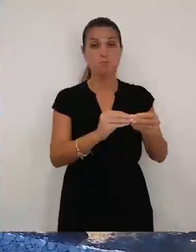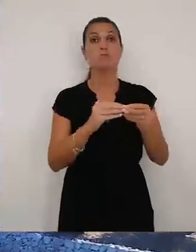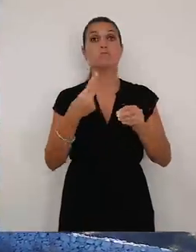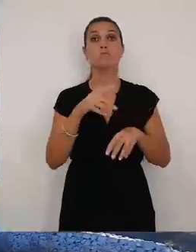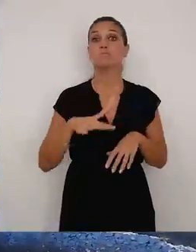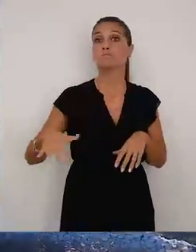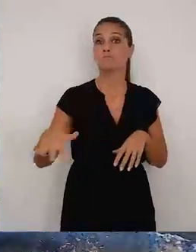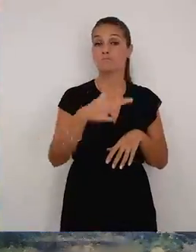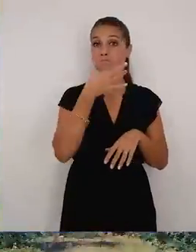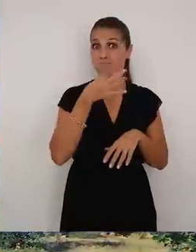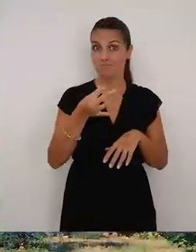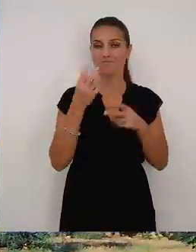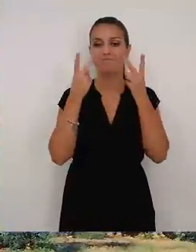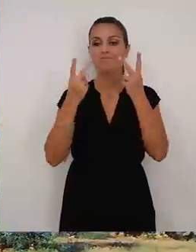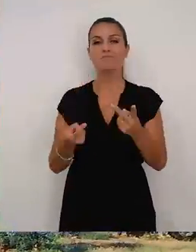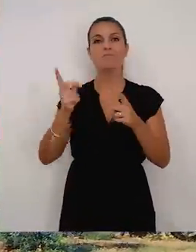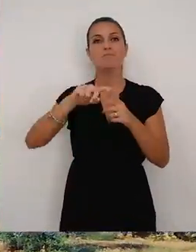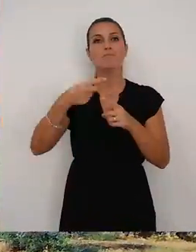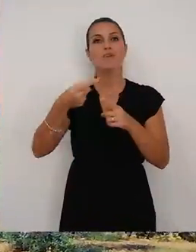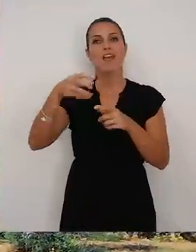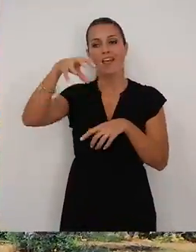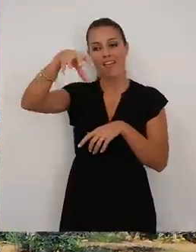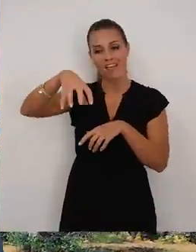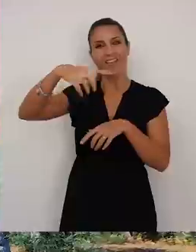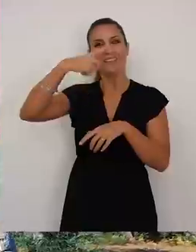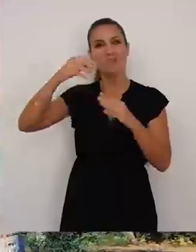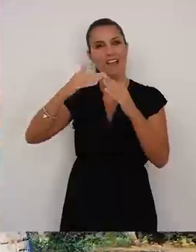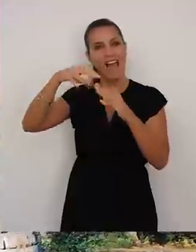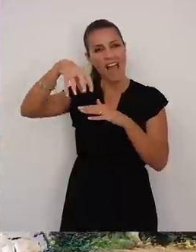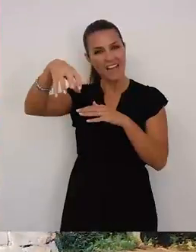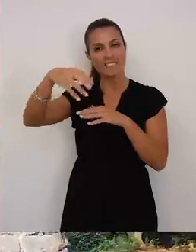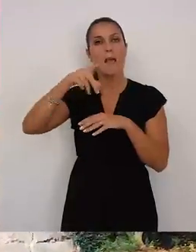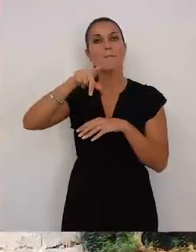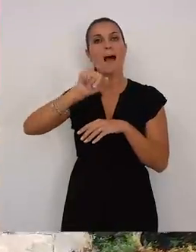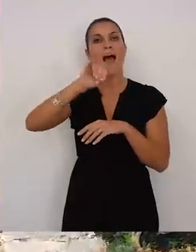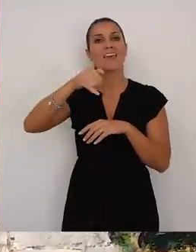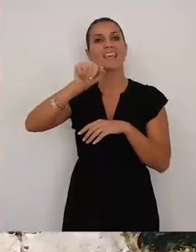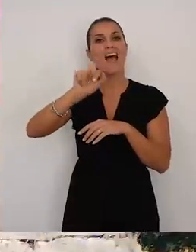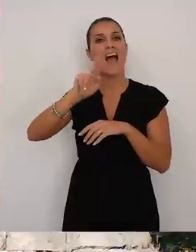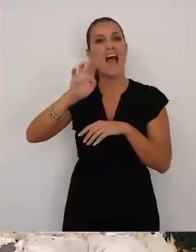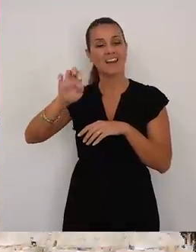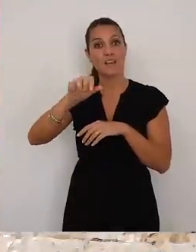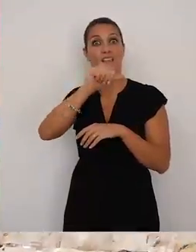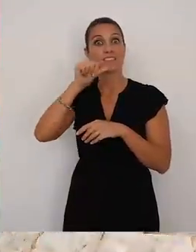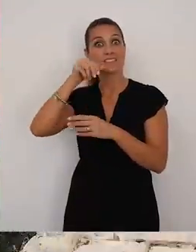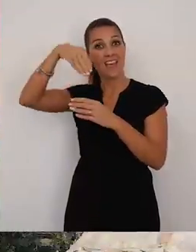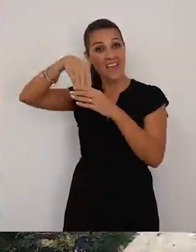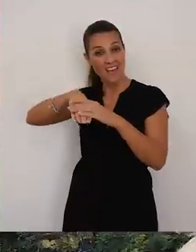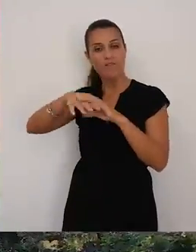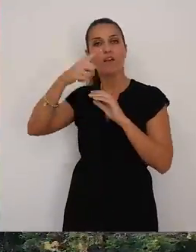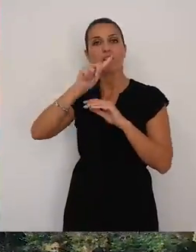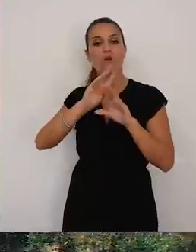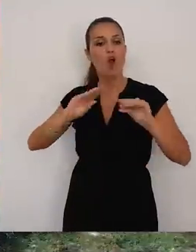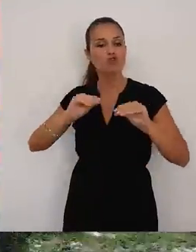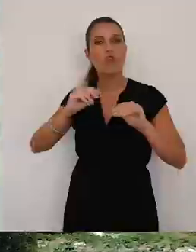In questo incanto è facile imbattersi nelle pagliare, costruzioni tipiche salentine, edificate per custodire gli attrezzi agricoli